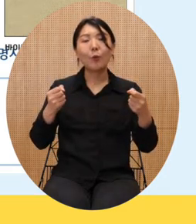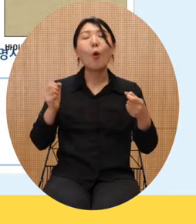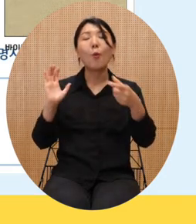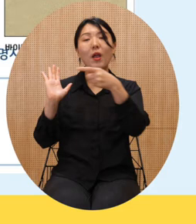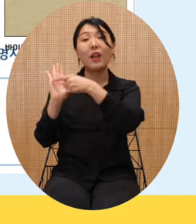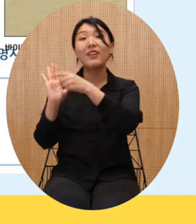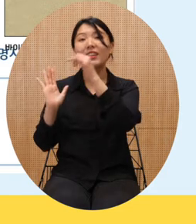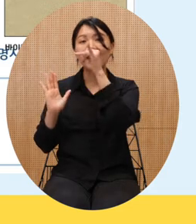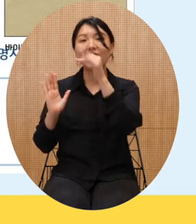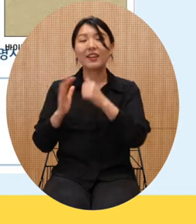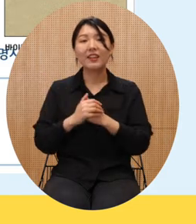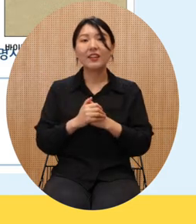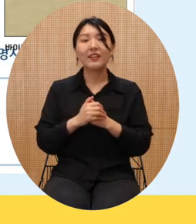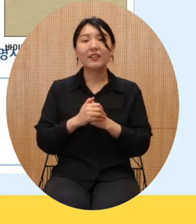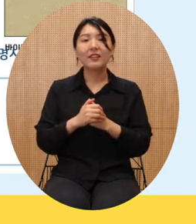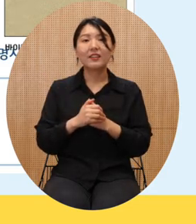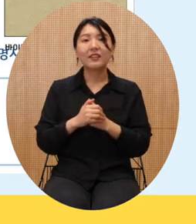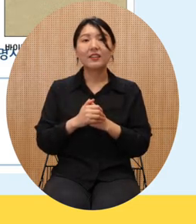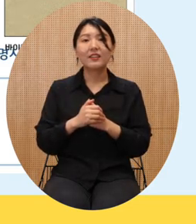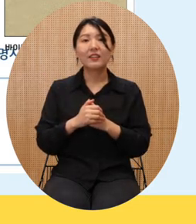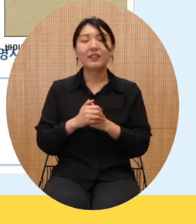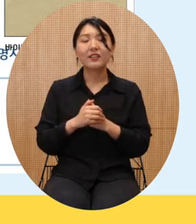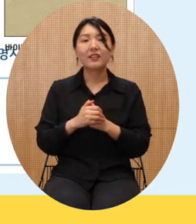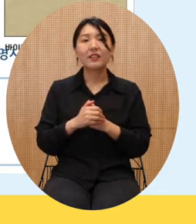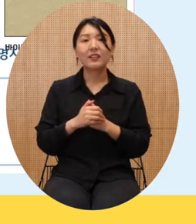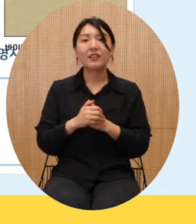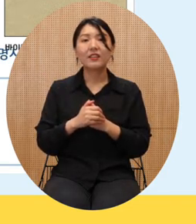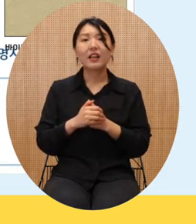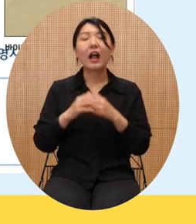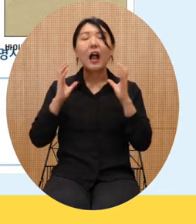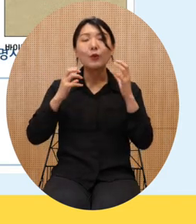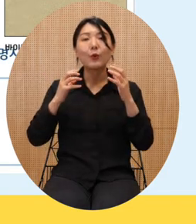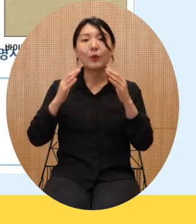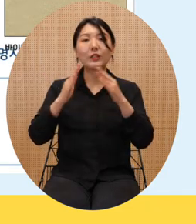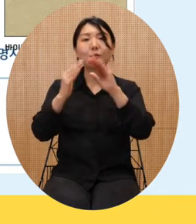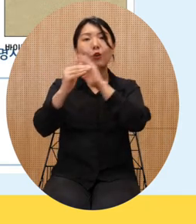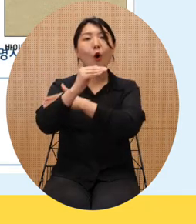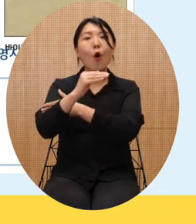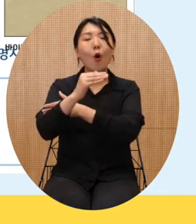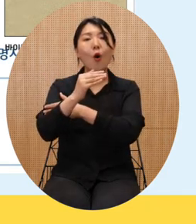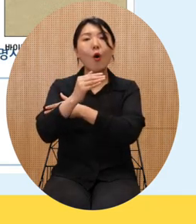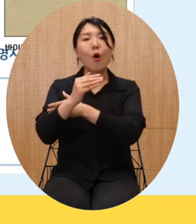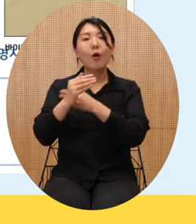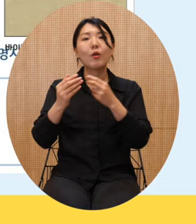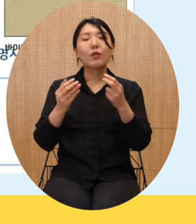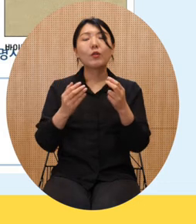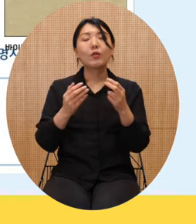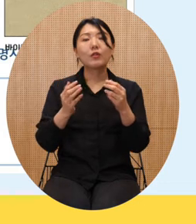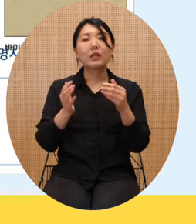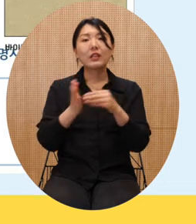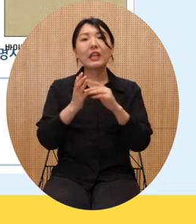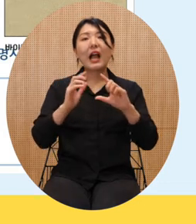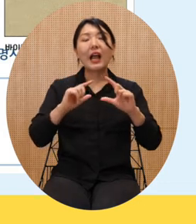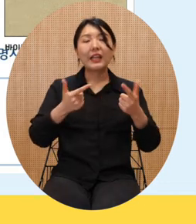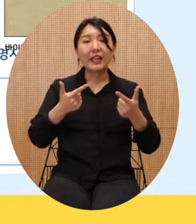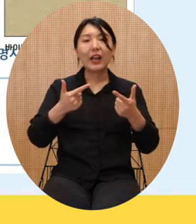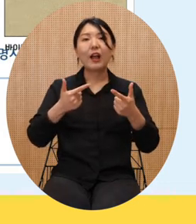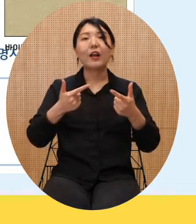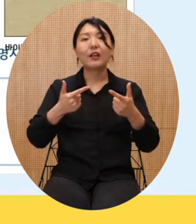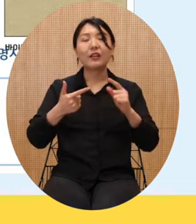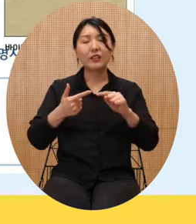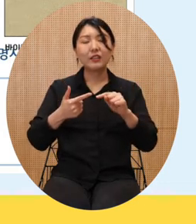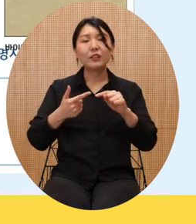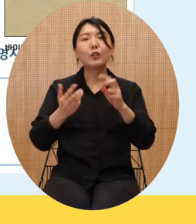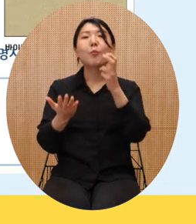별도로 명시하는 곳들은 꽤 있고요. 그래서 우리나라는 사실은 아동의 주거권뿐 아니라 아동권